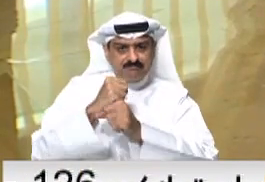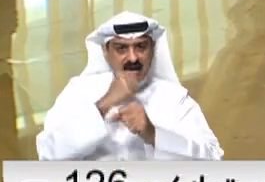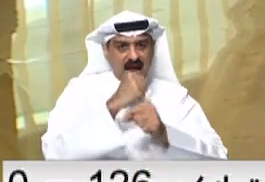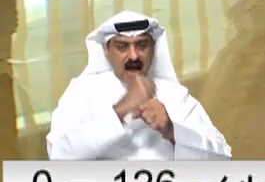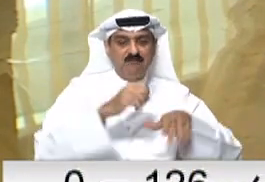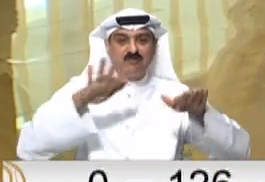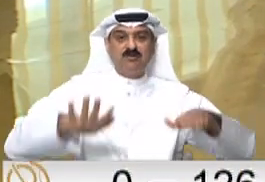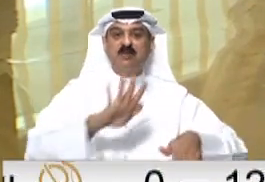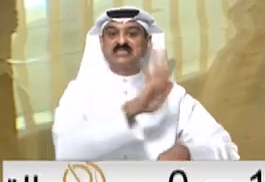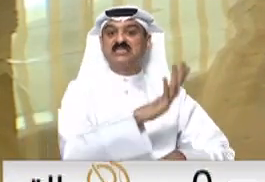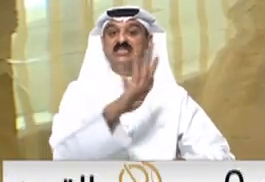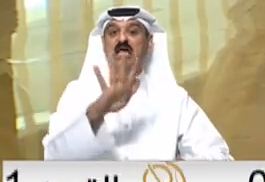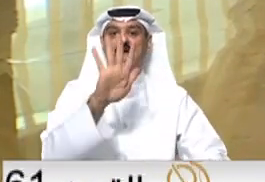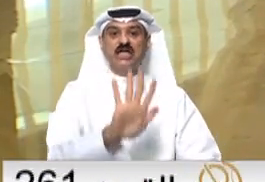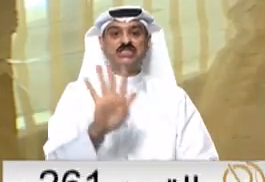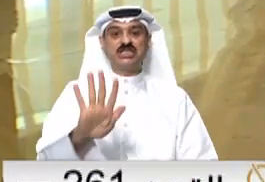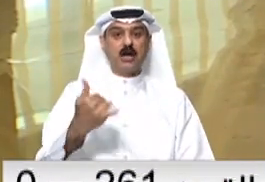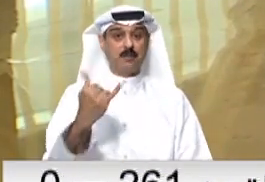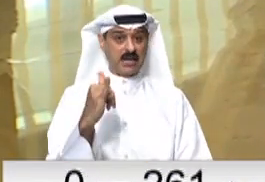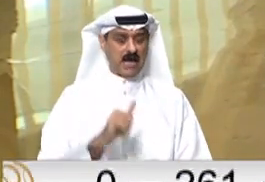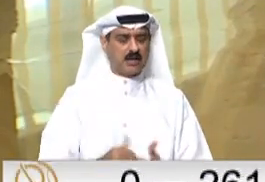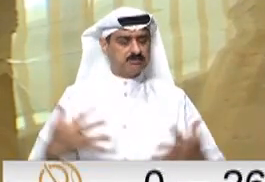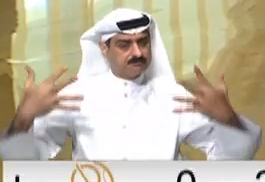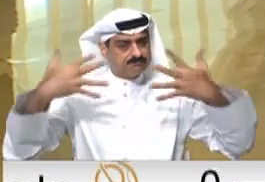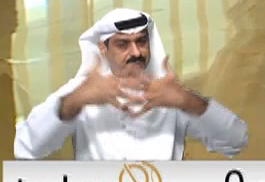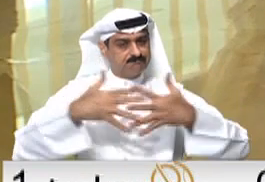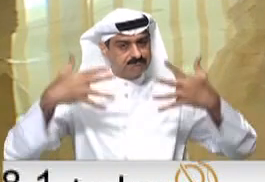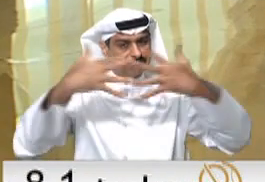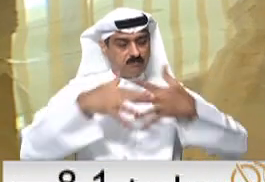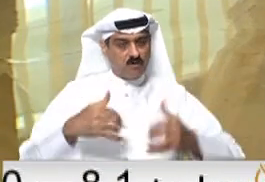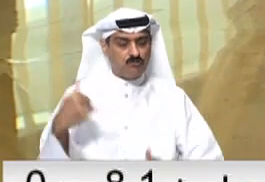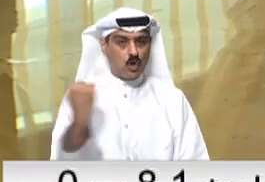البرلماني العربي وتنسيق المواقف تجاه